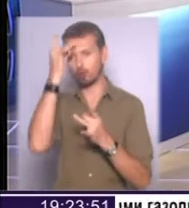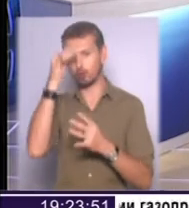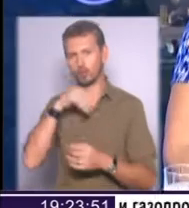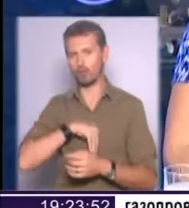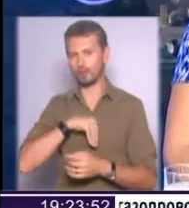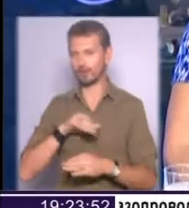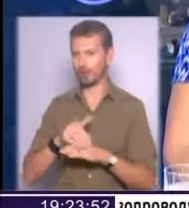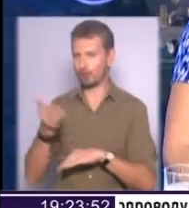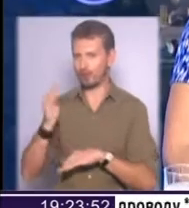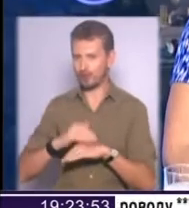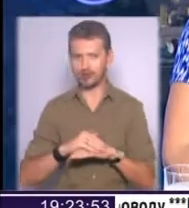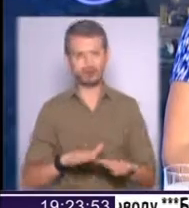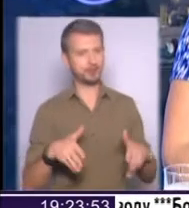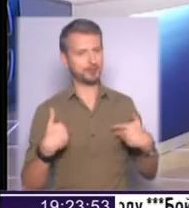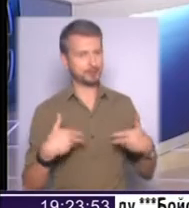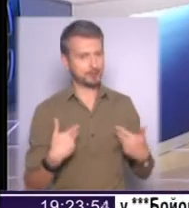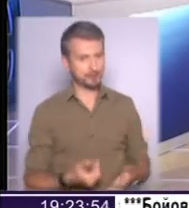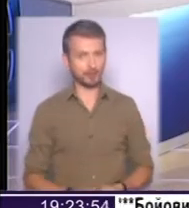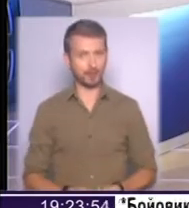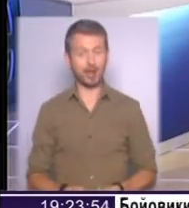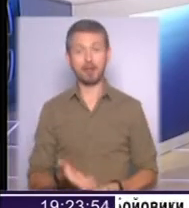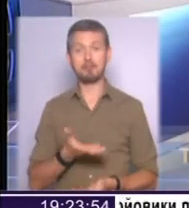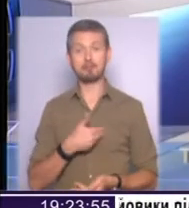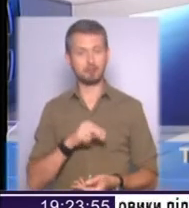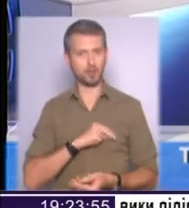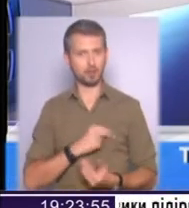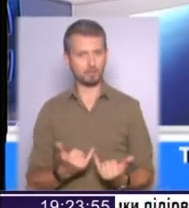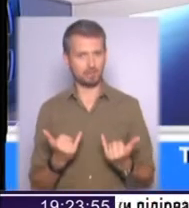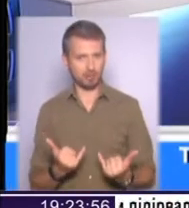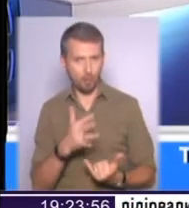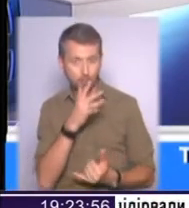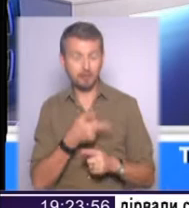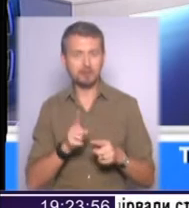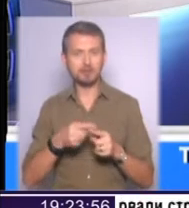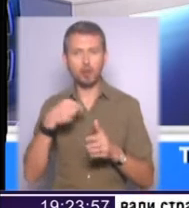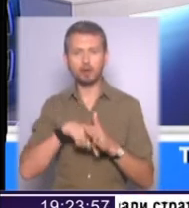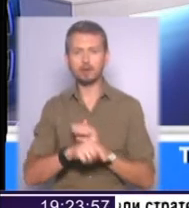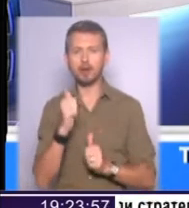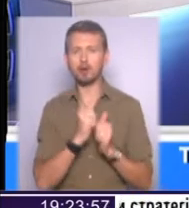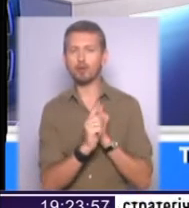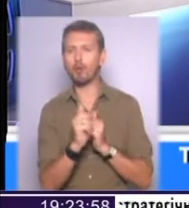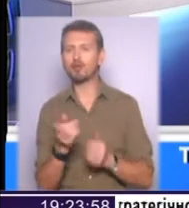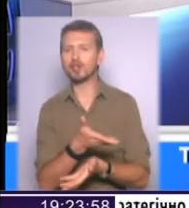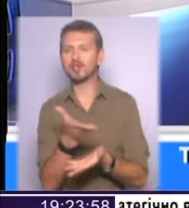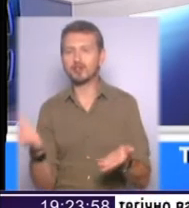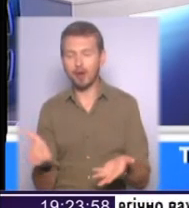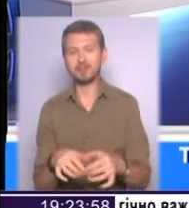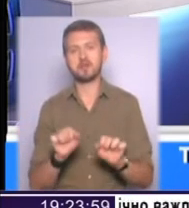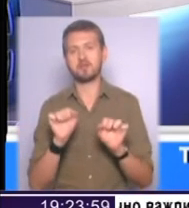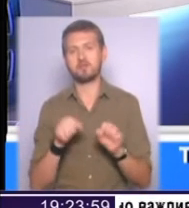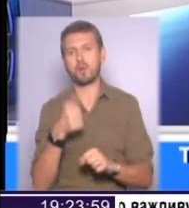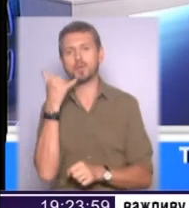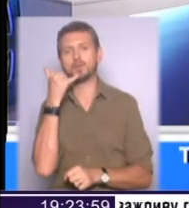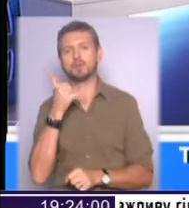вечір. Отже, шановні глядачі, нагадаю, що ми працюємо в прямому ефірі, а це означає, що кожен з вас має нагоду долучитися зі